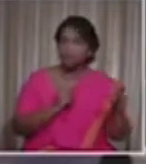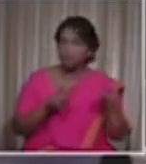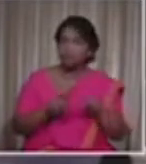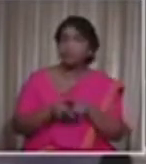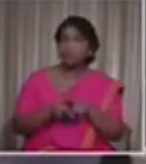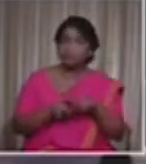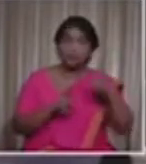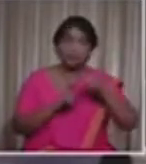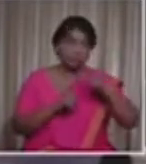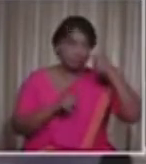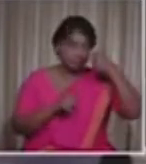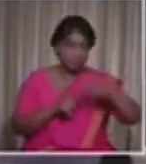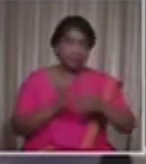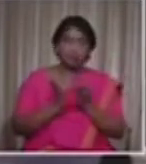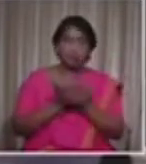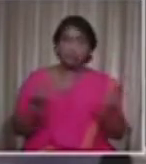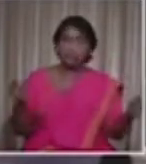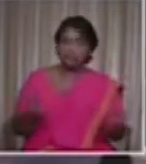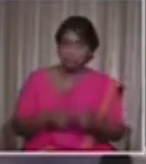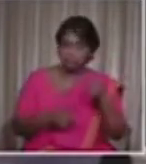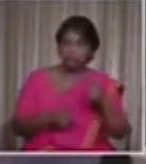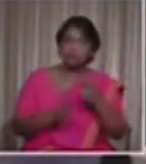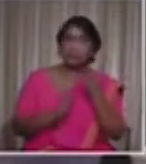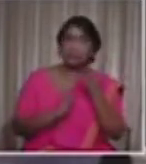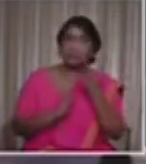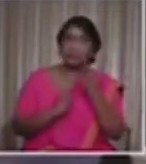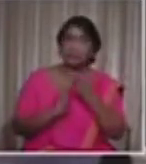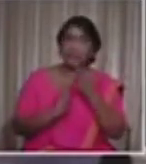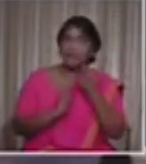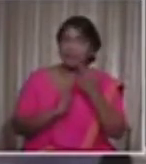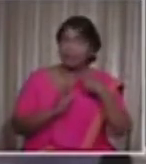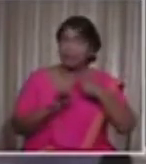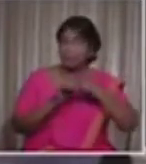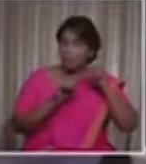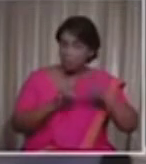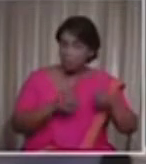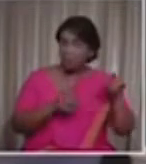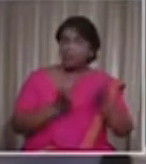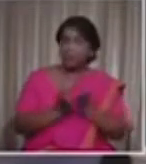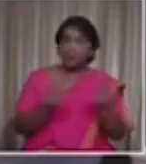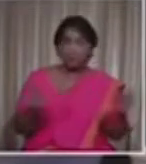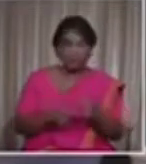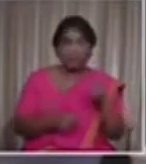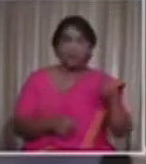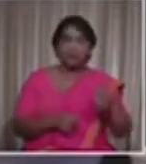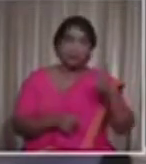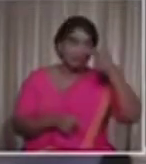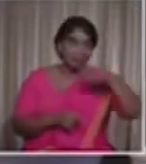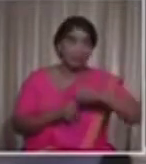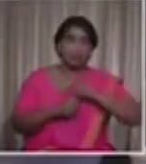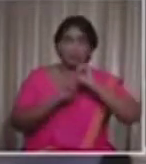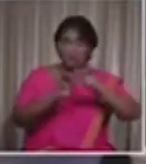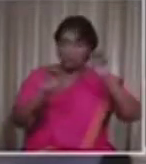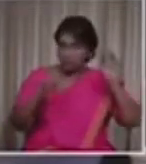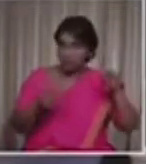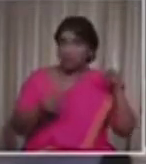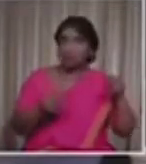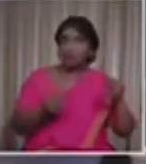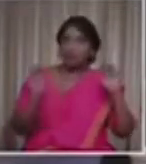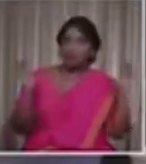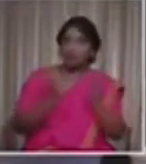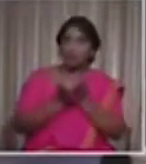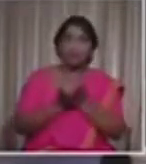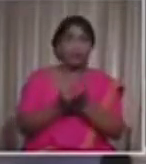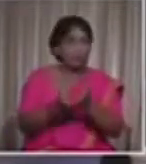අදාළ ඩීසල් තොග ධීවර වරාය නීතිගත සංස්ථාවට අයත් ධීවර වරාය පිරුම්හල් මගින් බෙදා හැරීමෙන් කුඩා